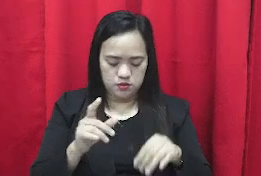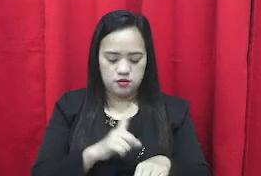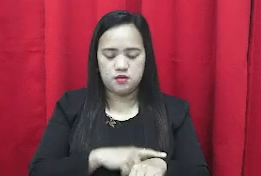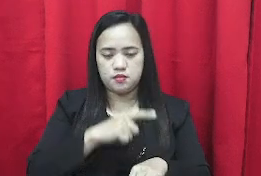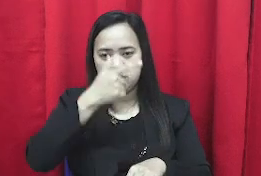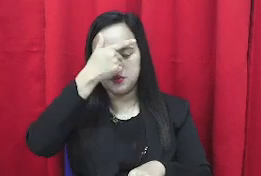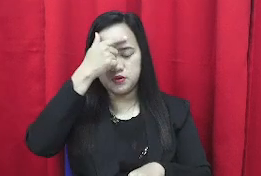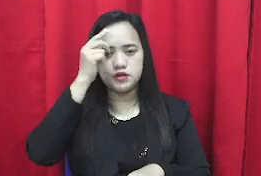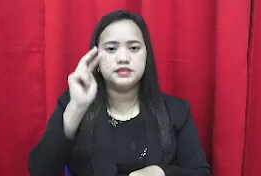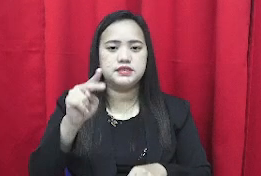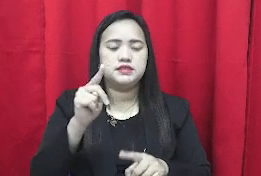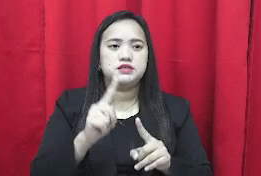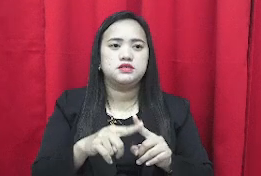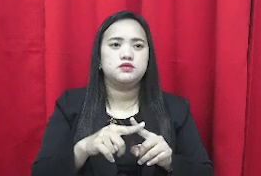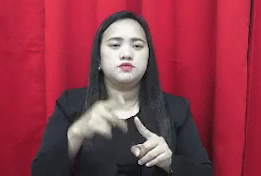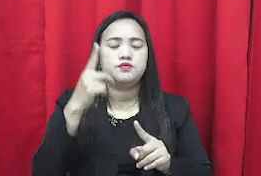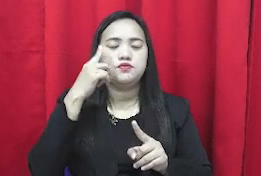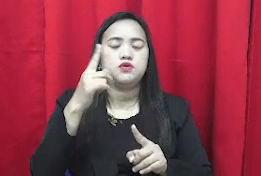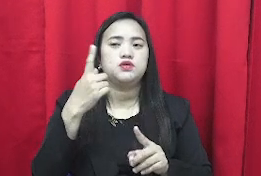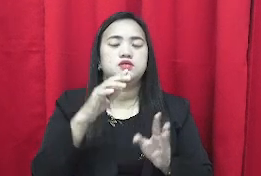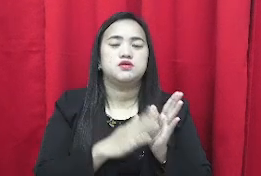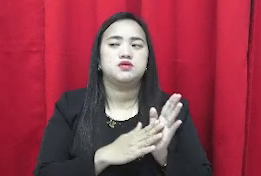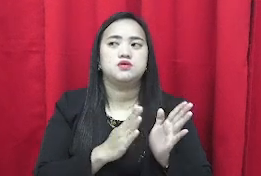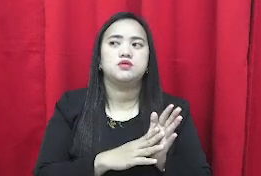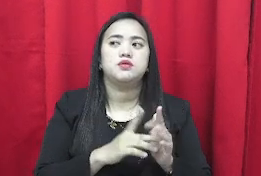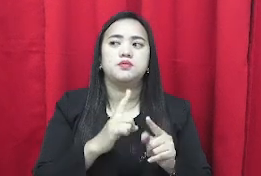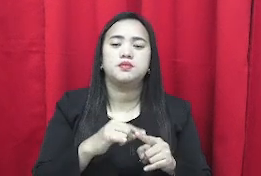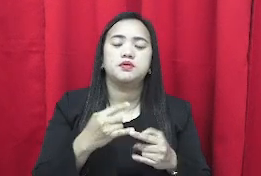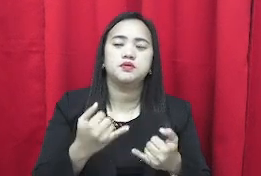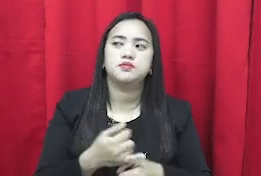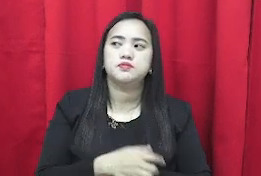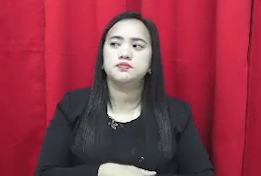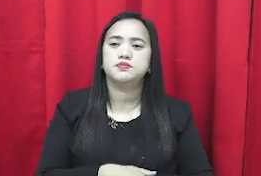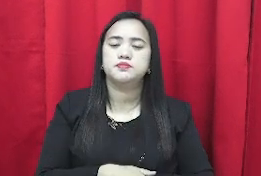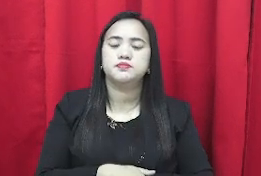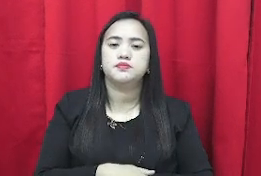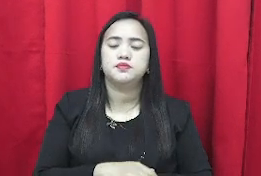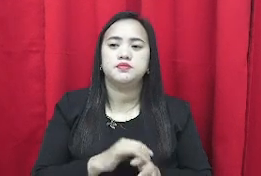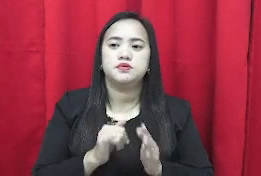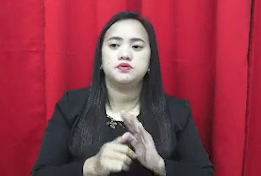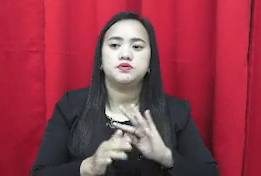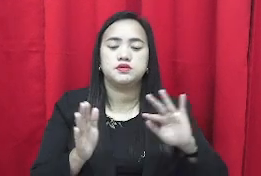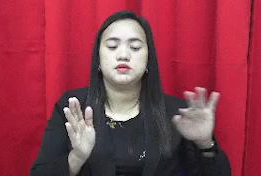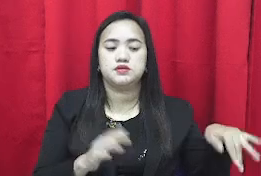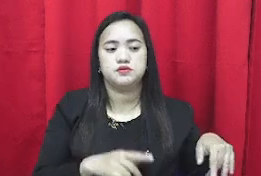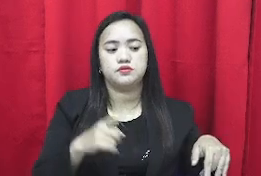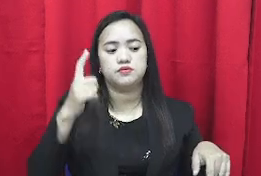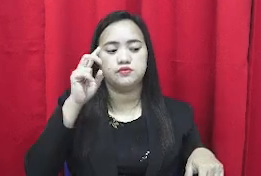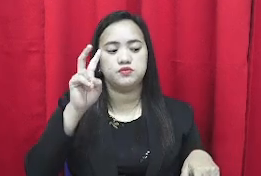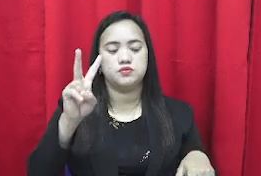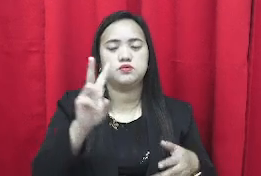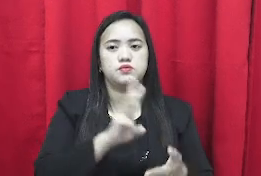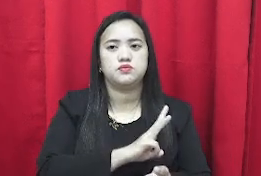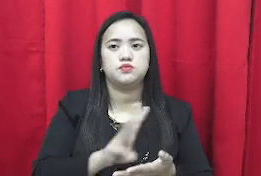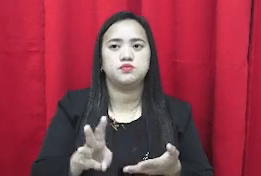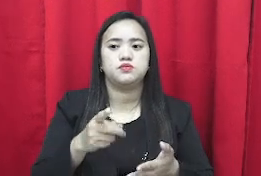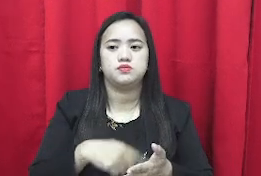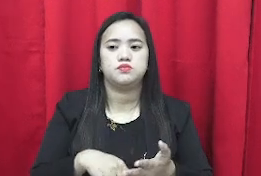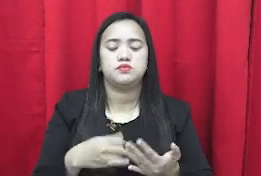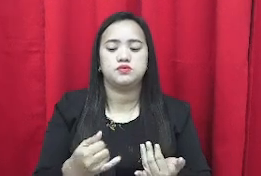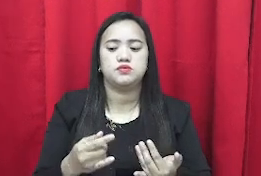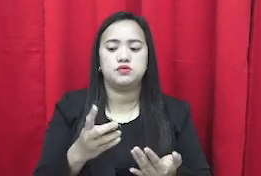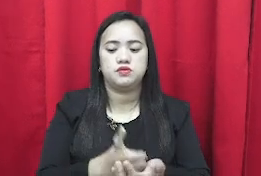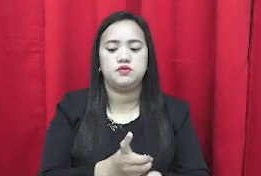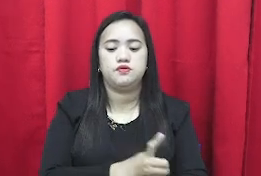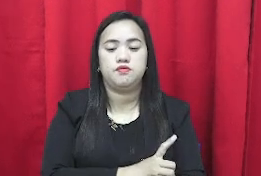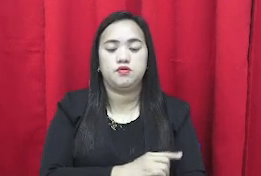kailangan siang pag-aaral eh o ' ba ngayon papatunayan namin sa inyo tatanggalin to for 2 weeks m Anong mangyayari Anong nade-develop sa